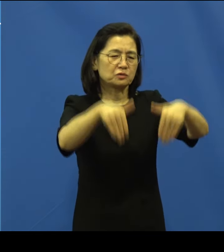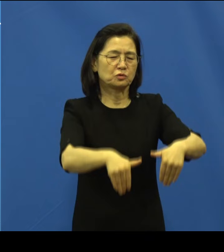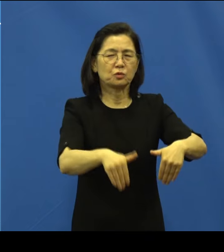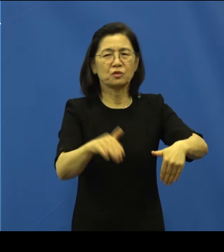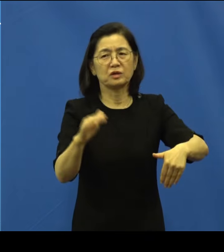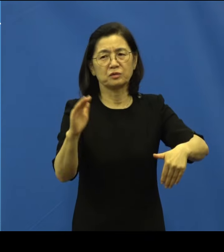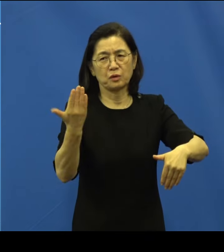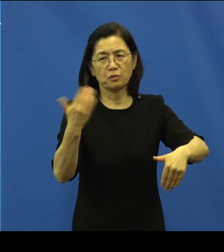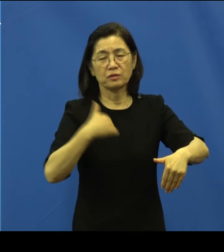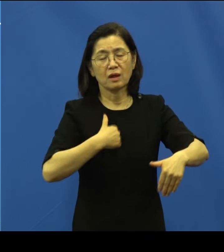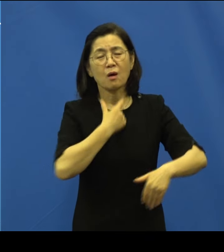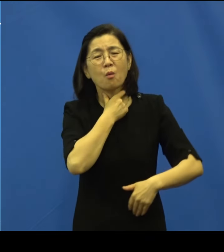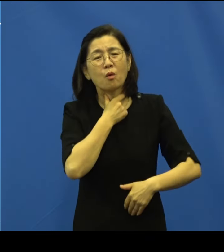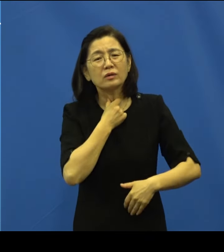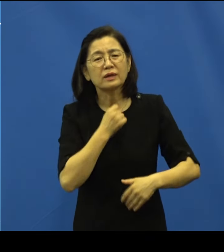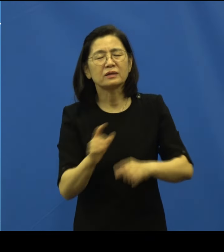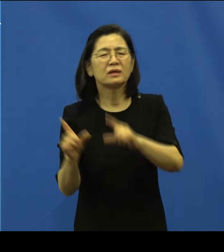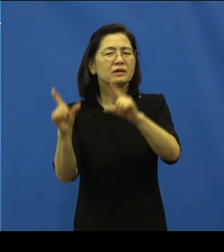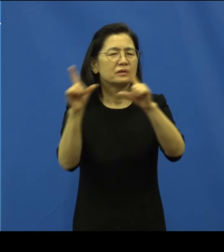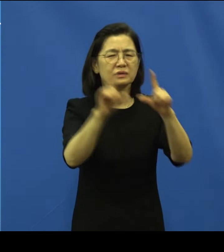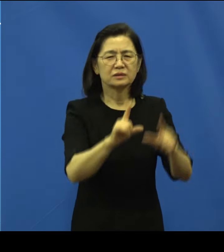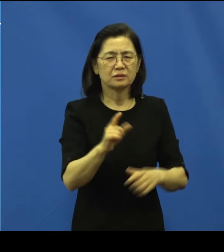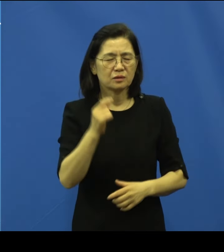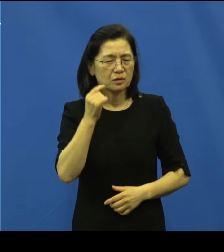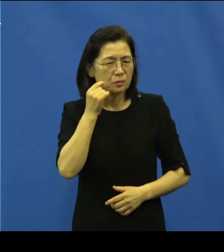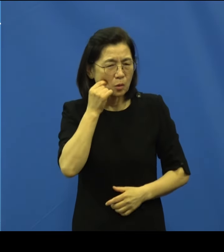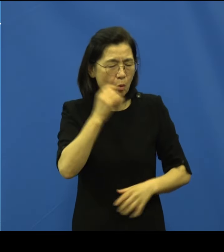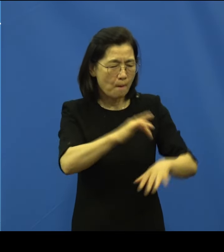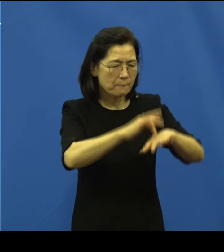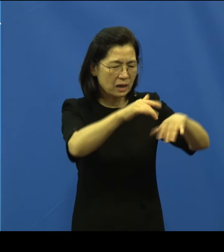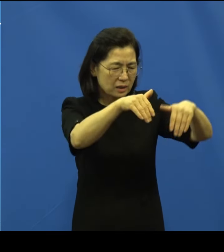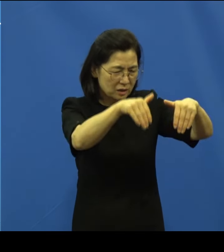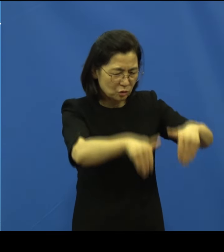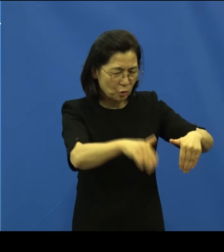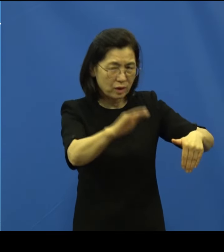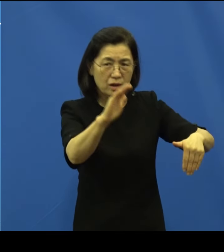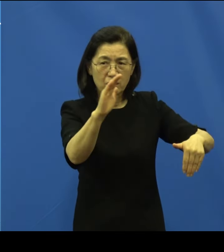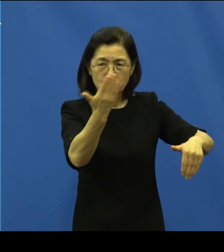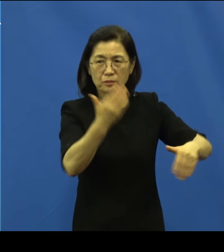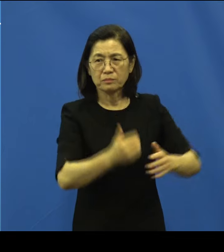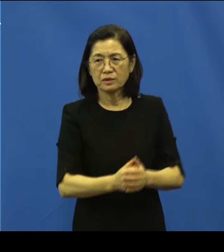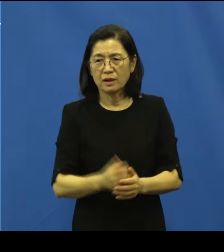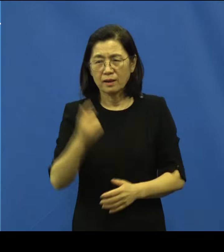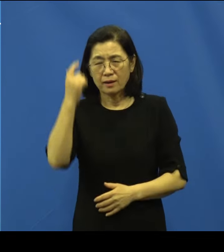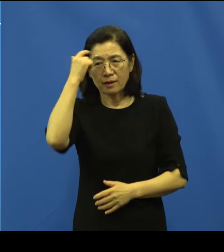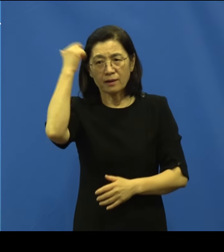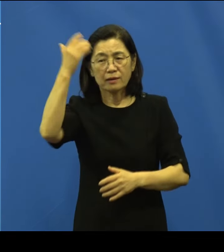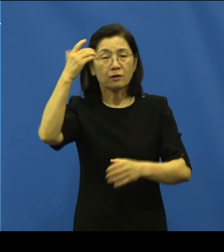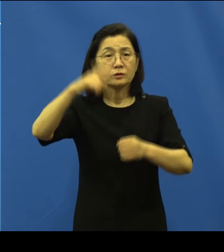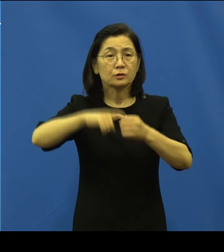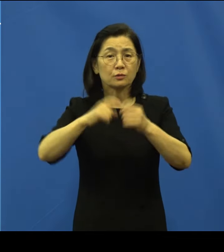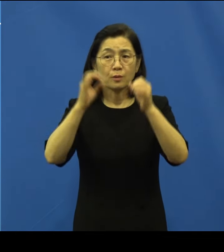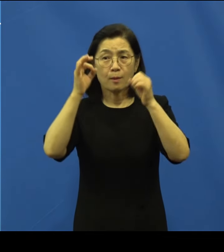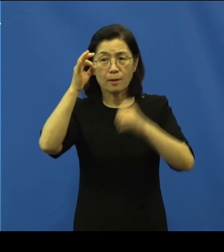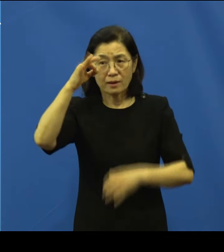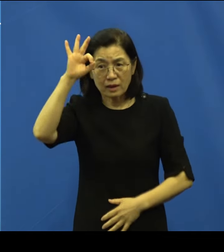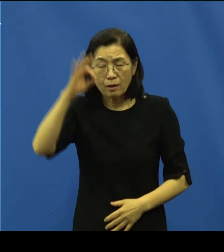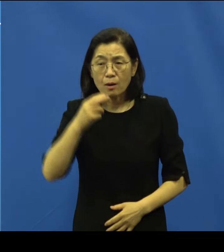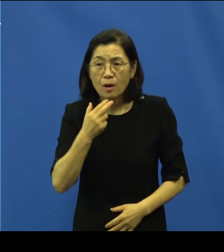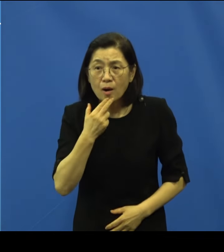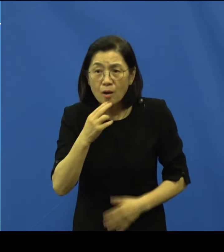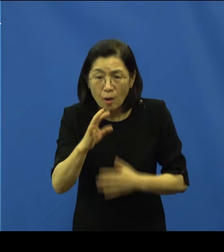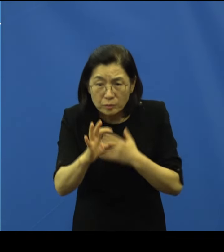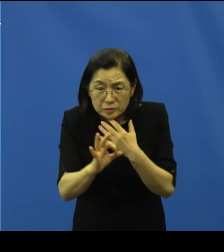수 없어. 예, 그건 노예잖아요. 그러니까 영적으로 깨어있지 않으면 하나님의 조정해 주시는 메시지에